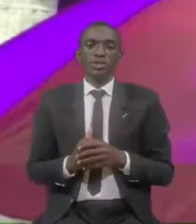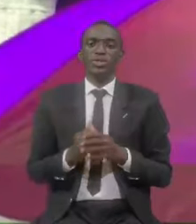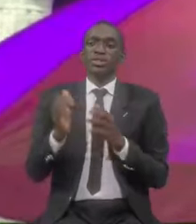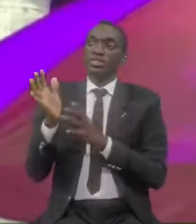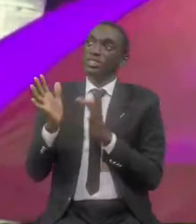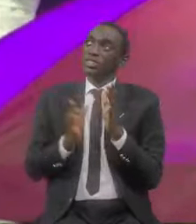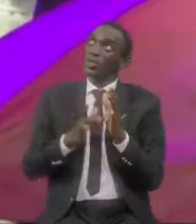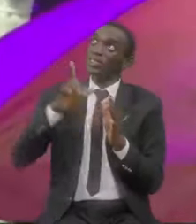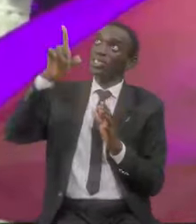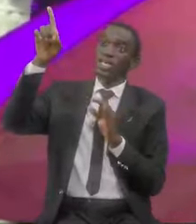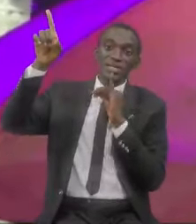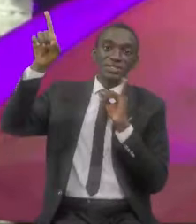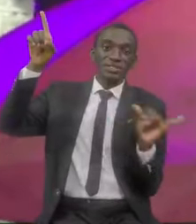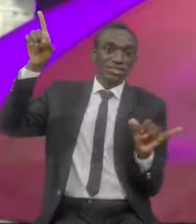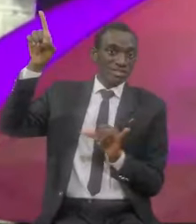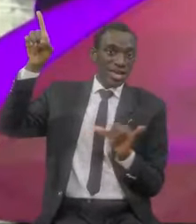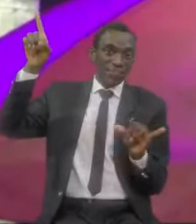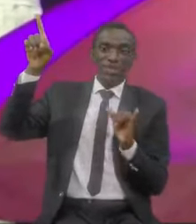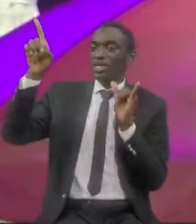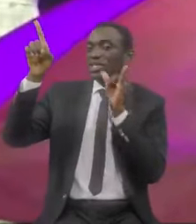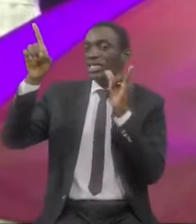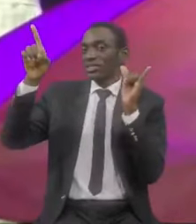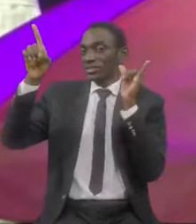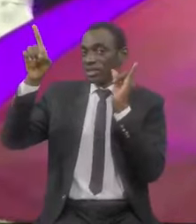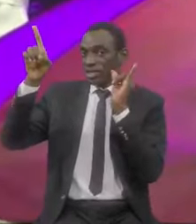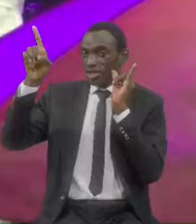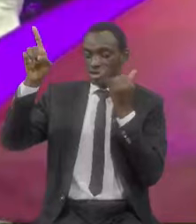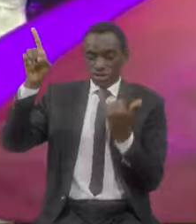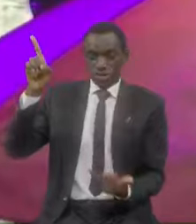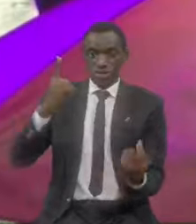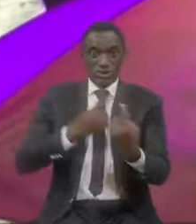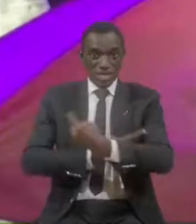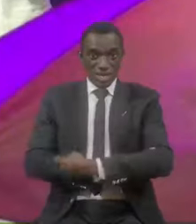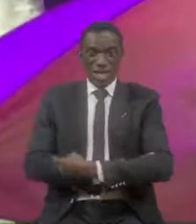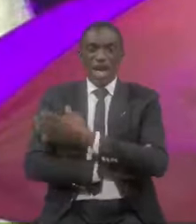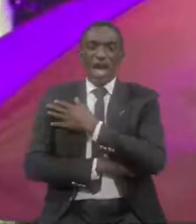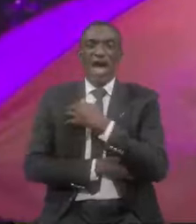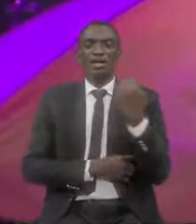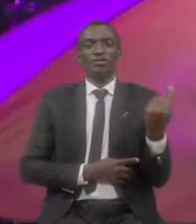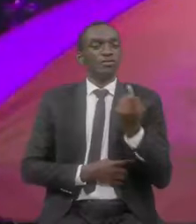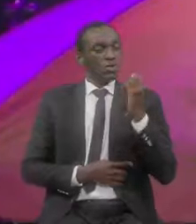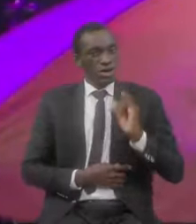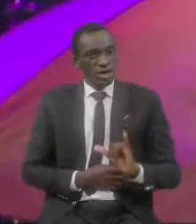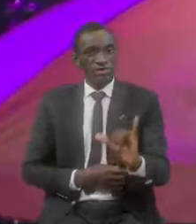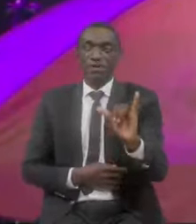Jésus le même, hier, aujourd'hui et